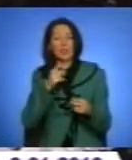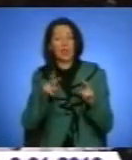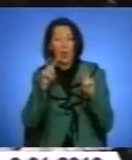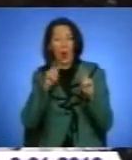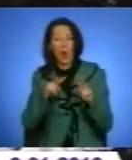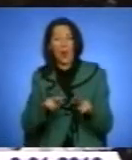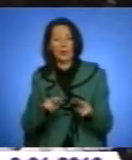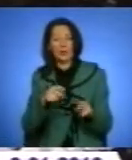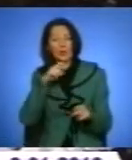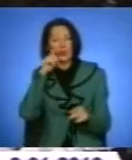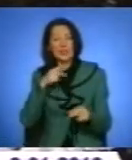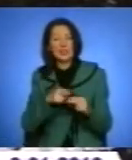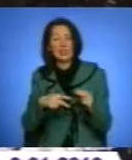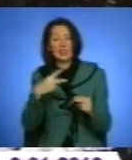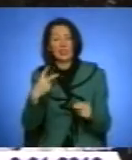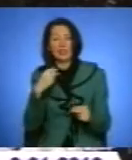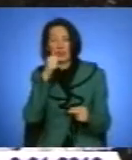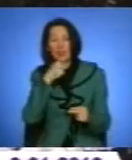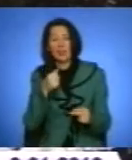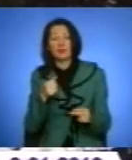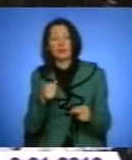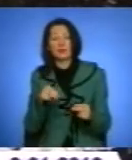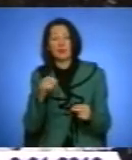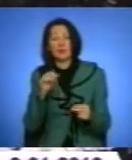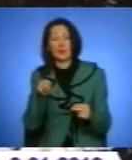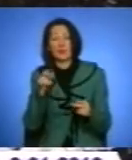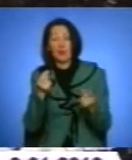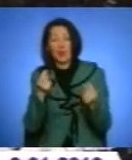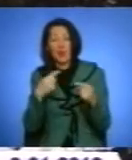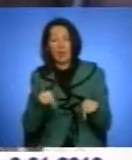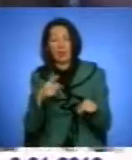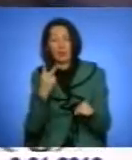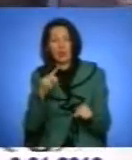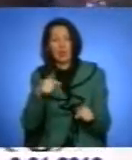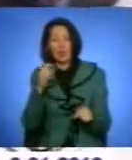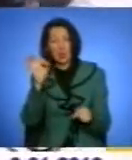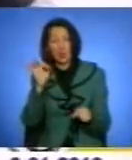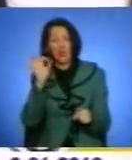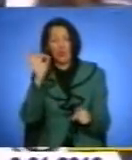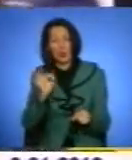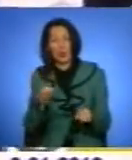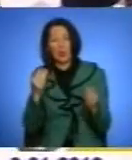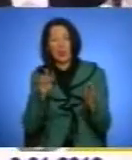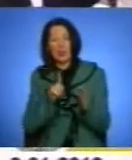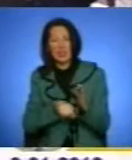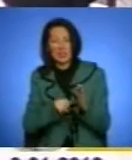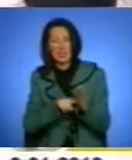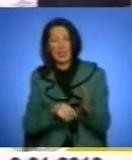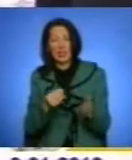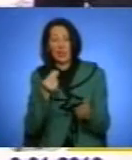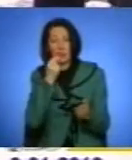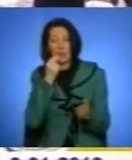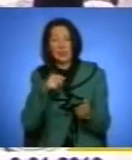закінчила 2012 рік з дефляцією в 0,2%. Зниження споживчих цін за підсумками року